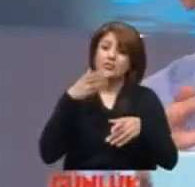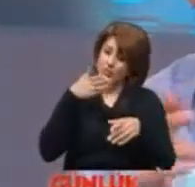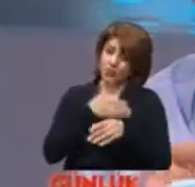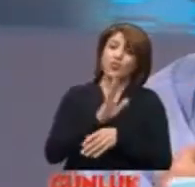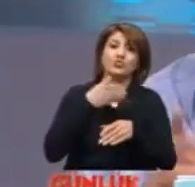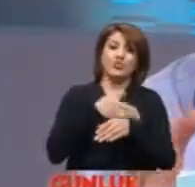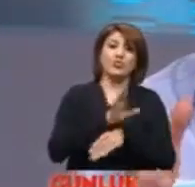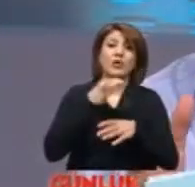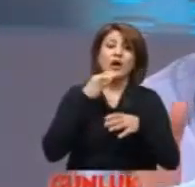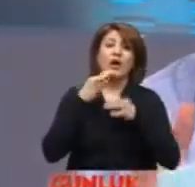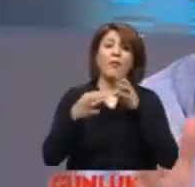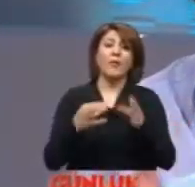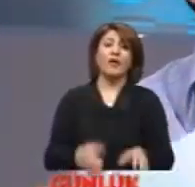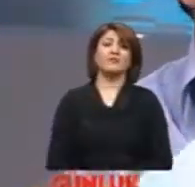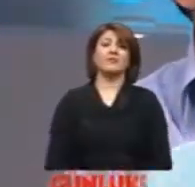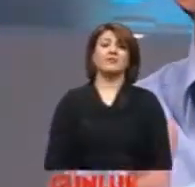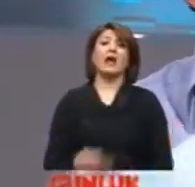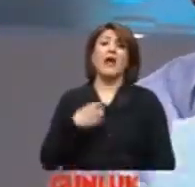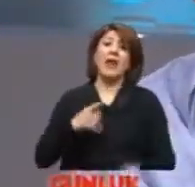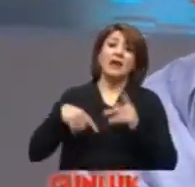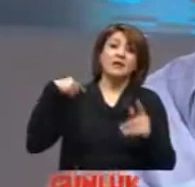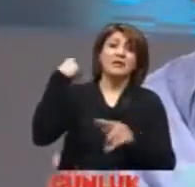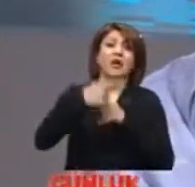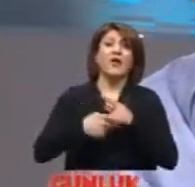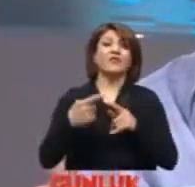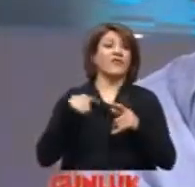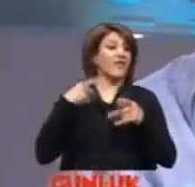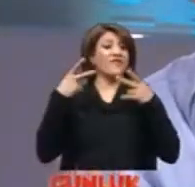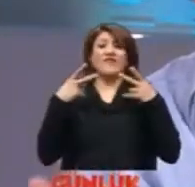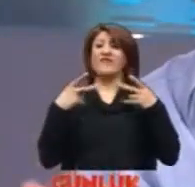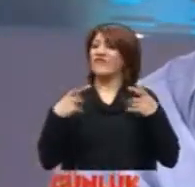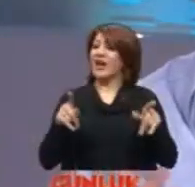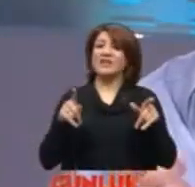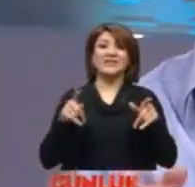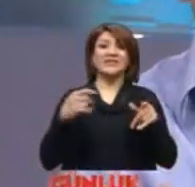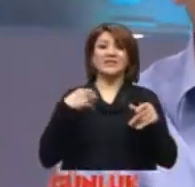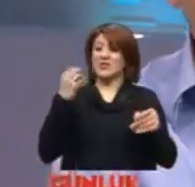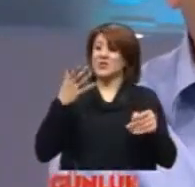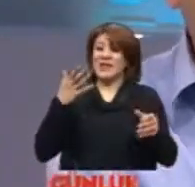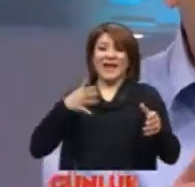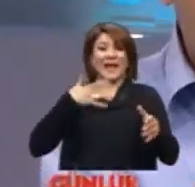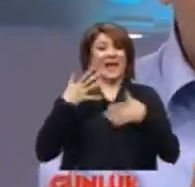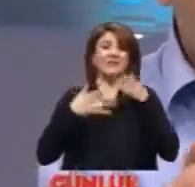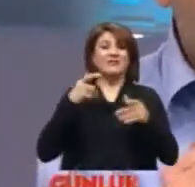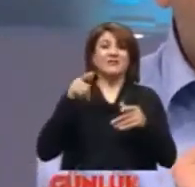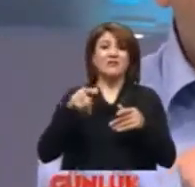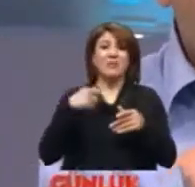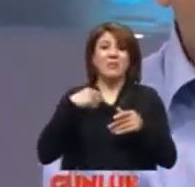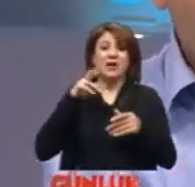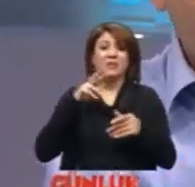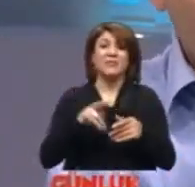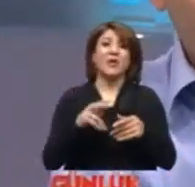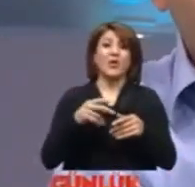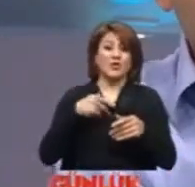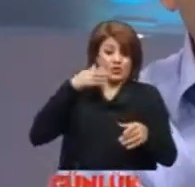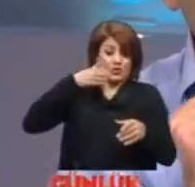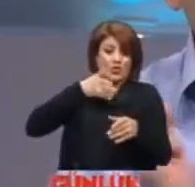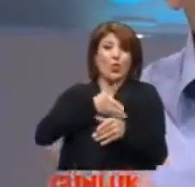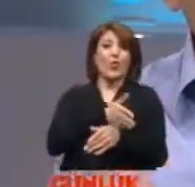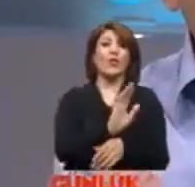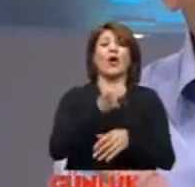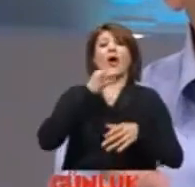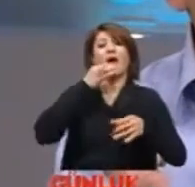kakara kikiri yapıyoruz ben ama. Her hafta diyorum ki işte Zeitung'dan da şöyle eğlenceli bir haber getireyim ki var çok güzel şeyler. Fakat orijinaller bana her zaman daha komik